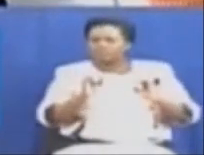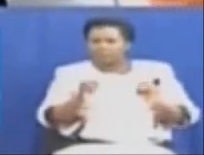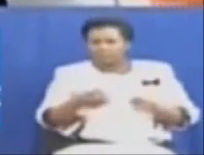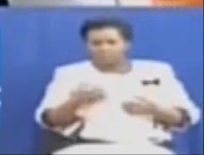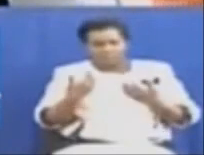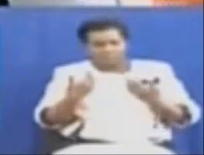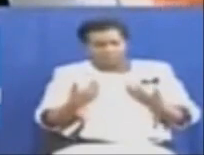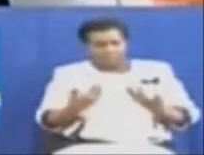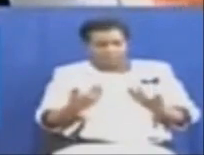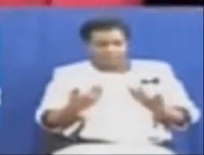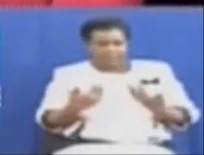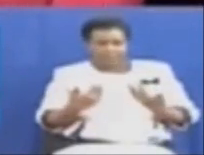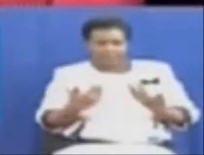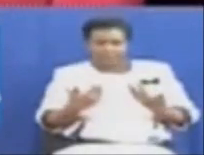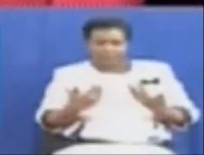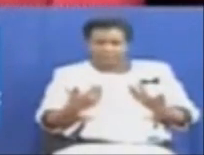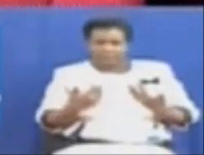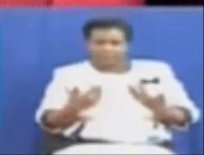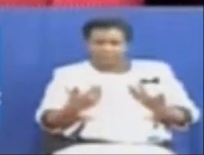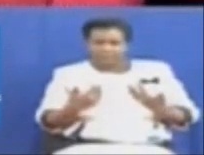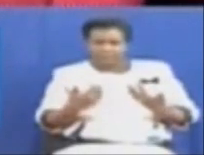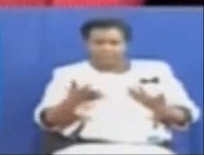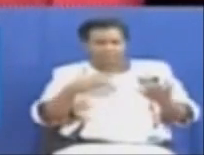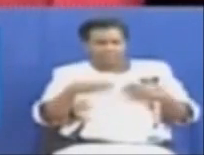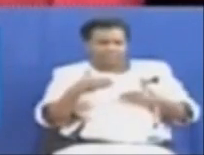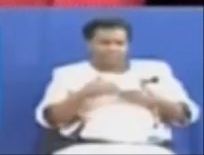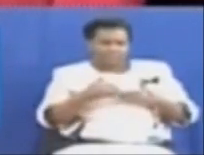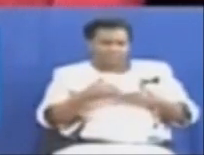by case. Asante Mheshimiwa.